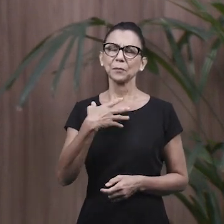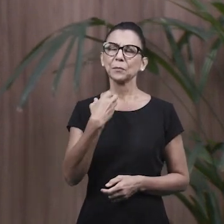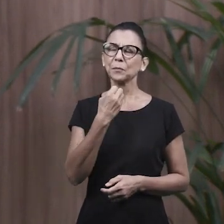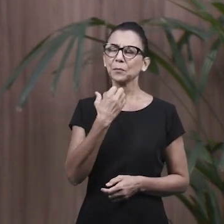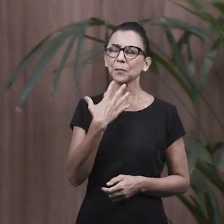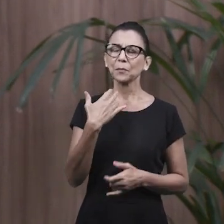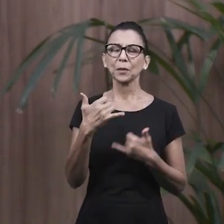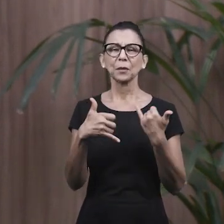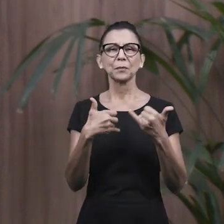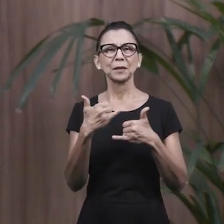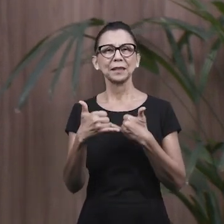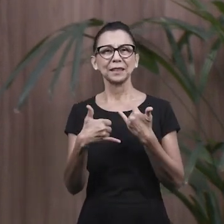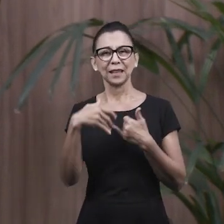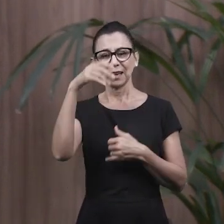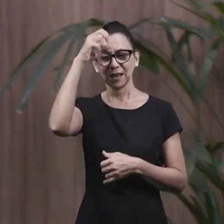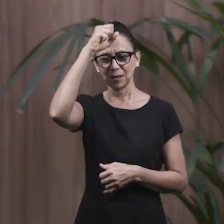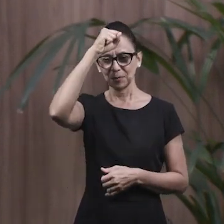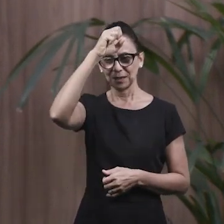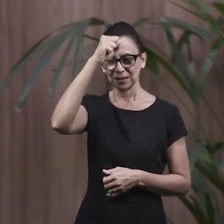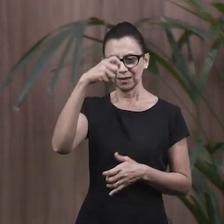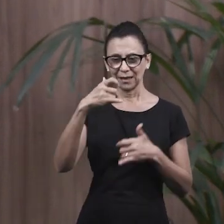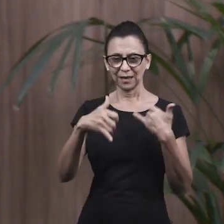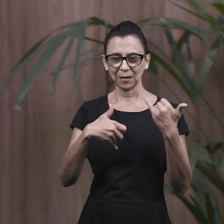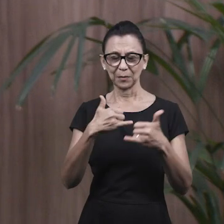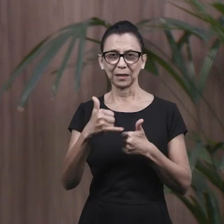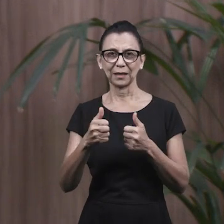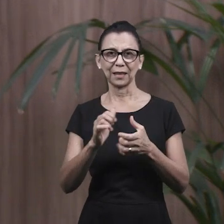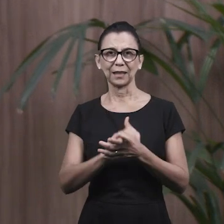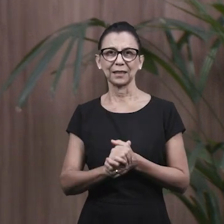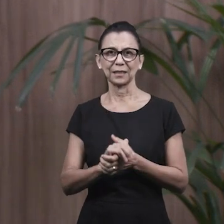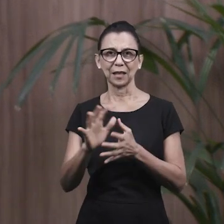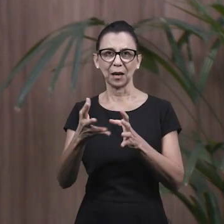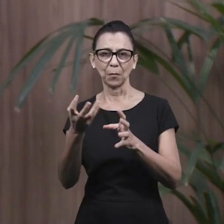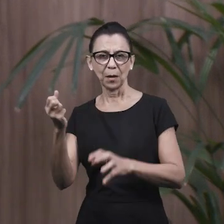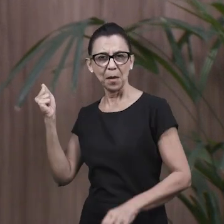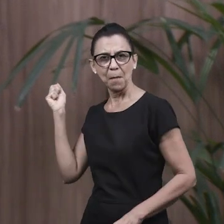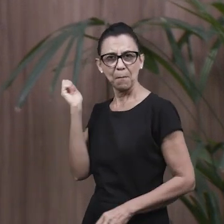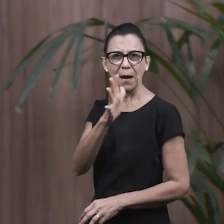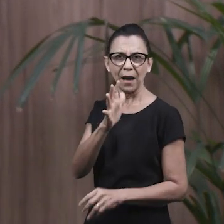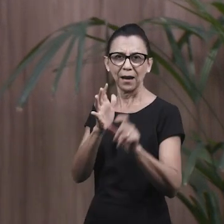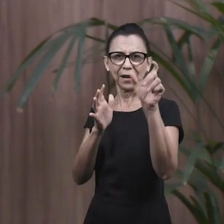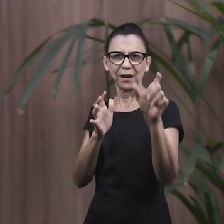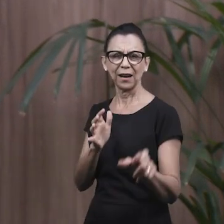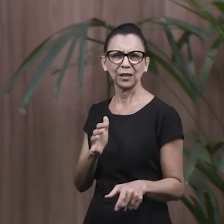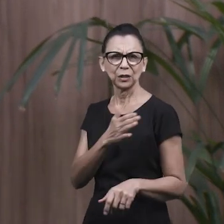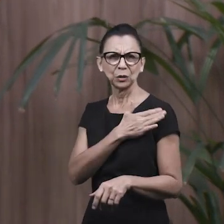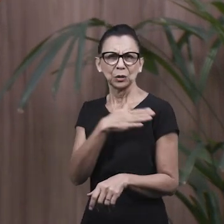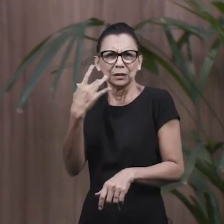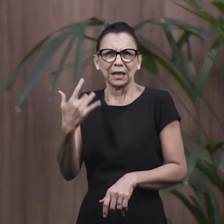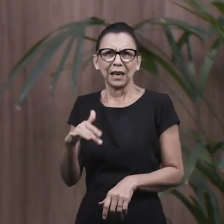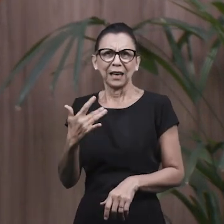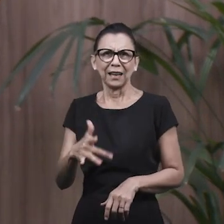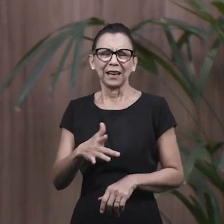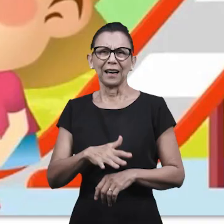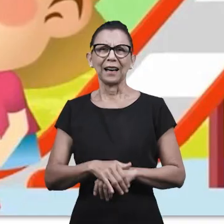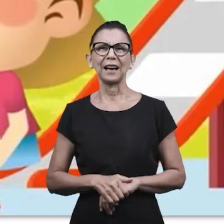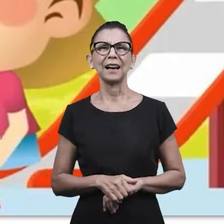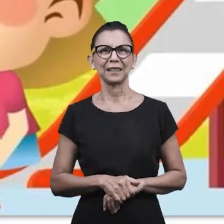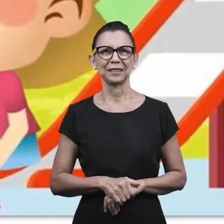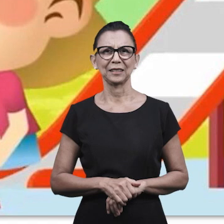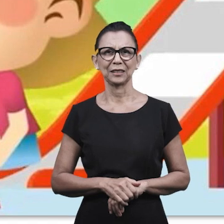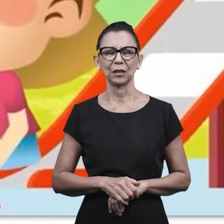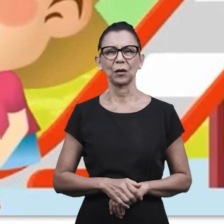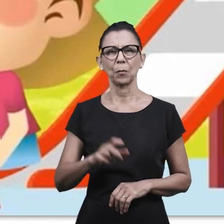d'apprendre et de jouer. Quand nous apprenons la règle d'un jeu, quand nous pratiquons